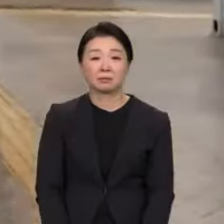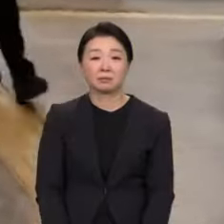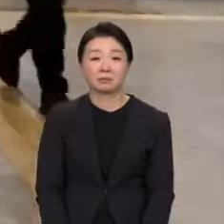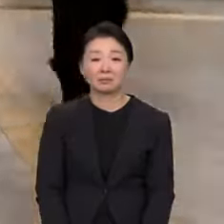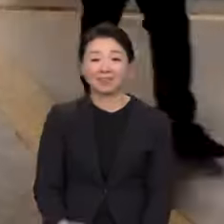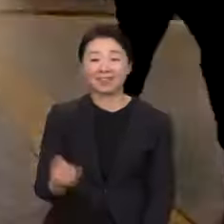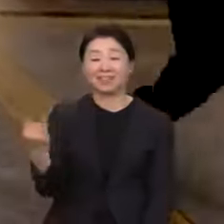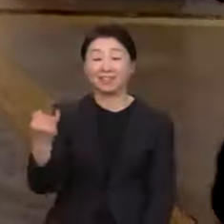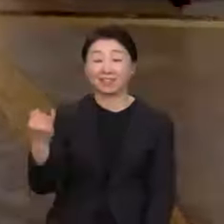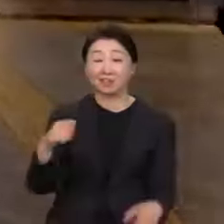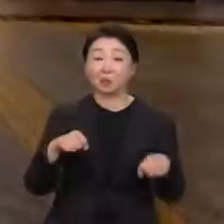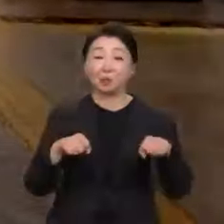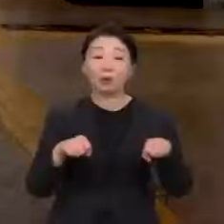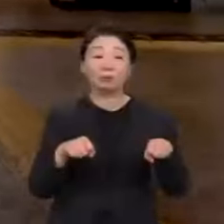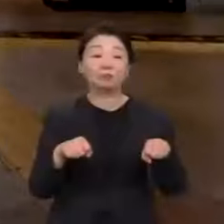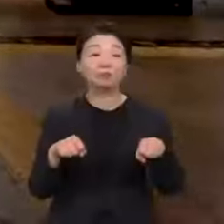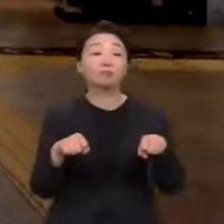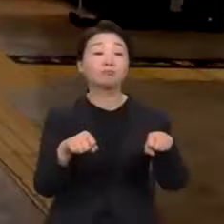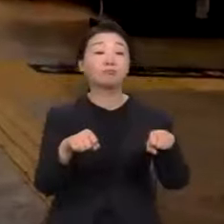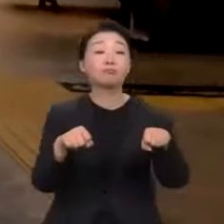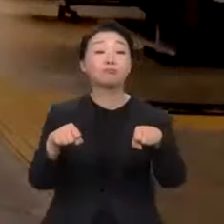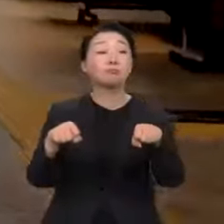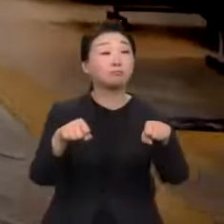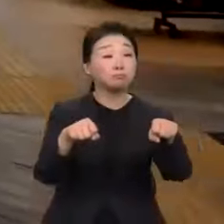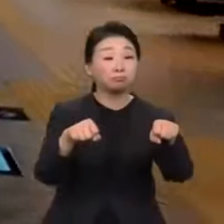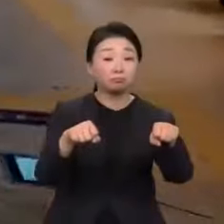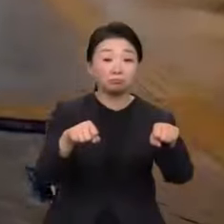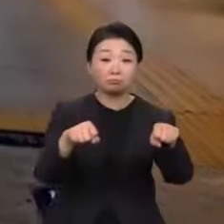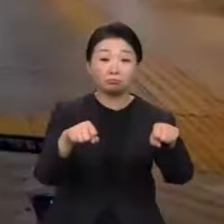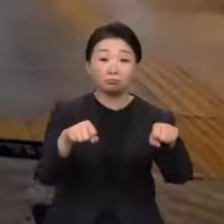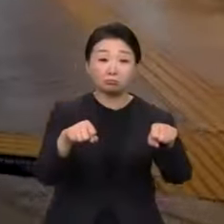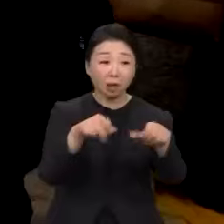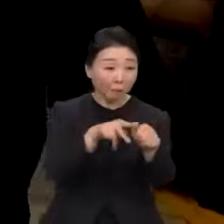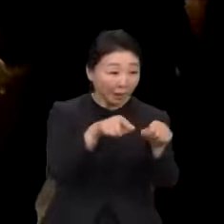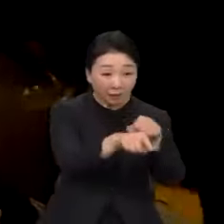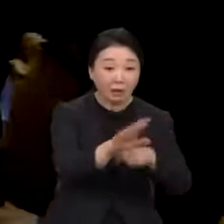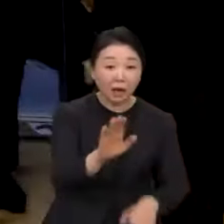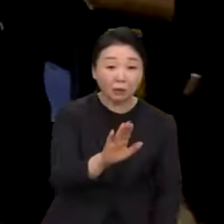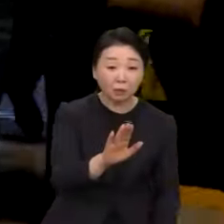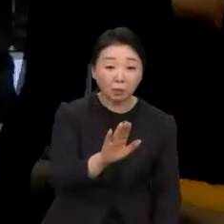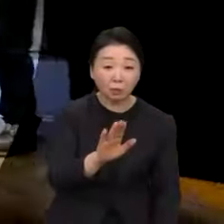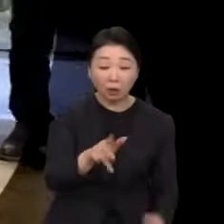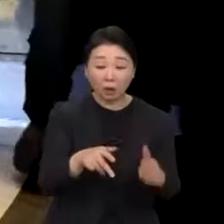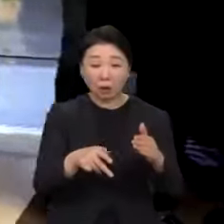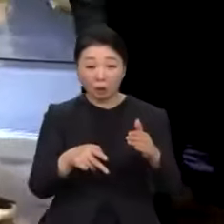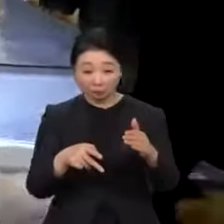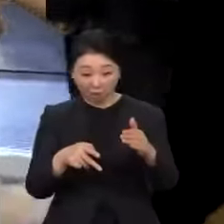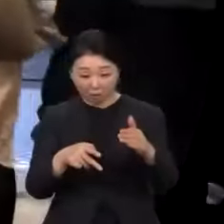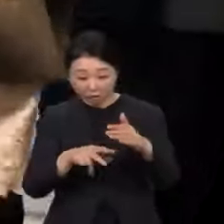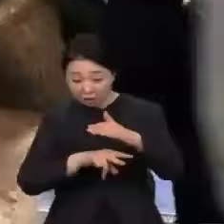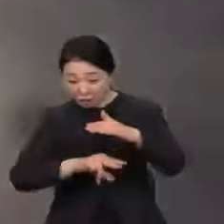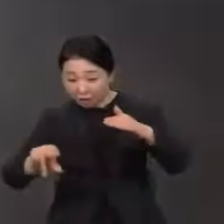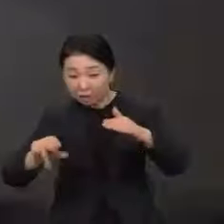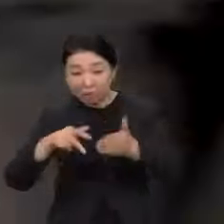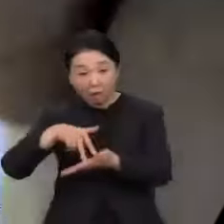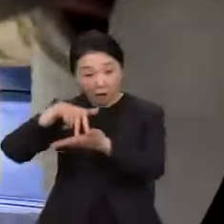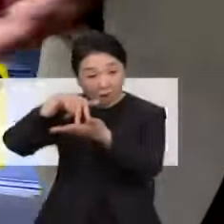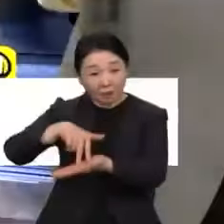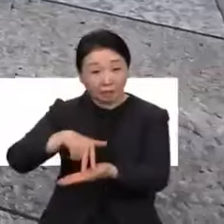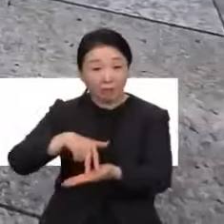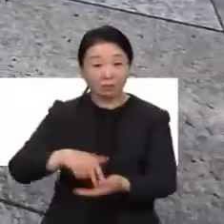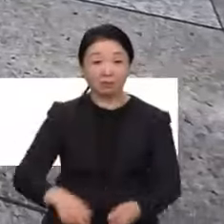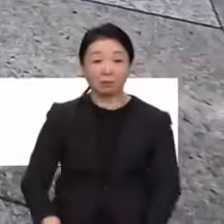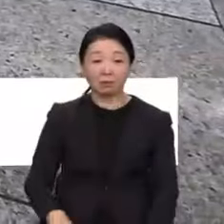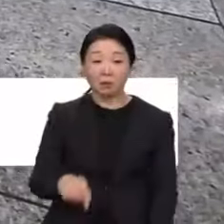한 여성이 쇼핑카트를 끌고 갑니다. 그런데 마트로 들어가는 게 아니라 지하철 엘리베이터로 갑니다.